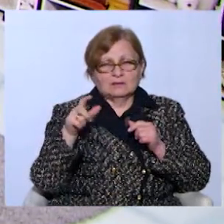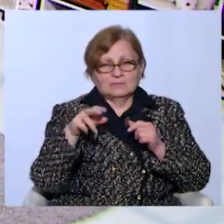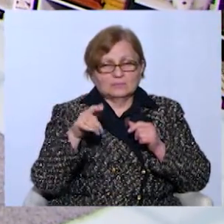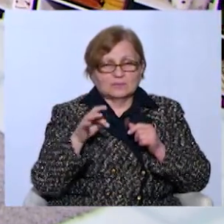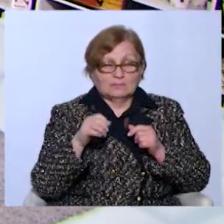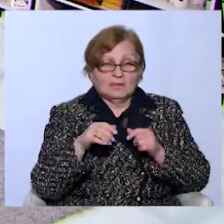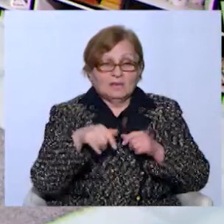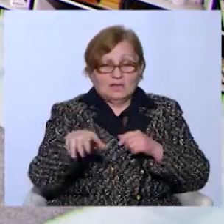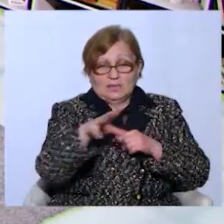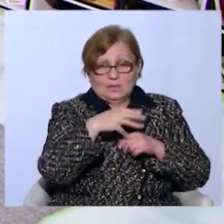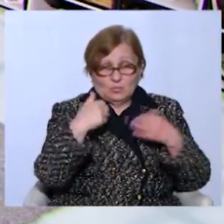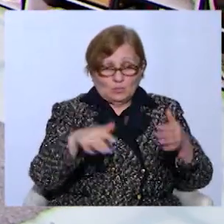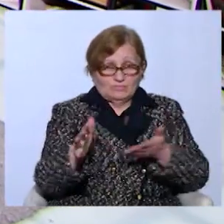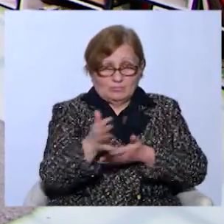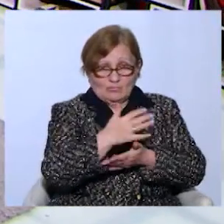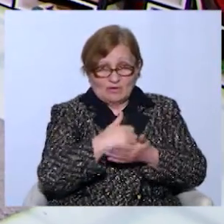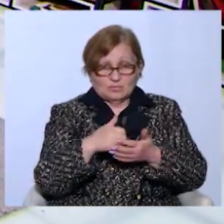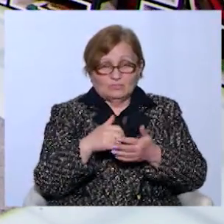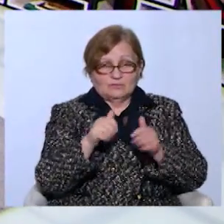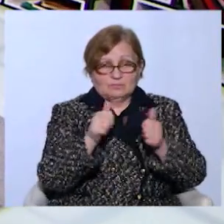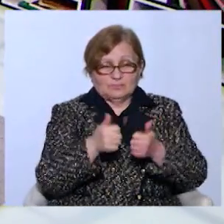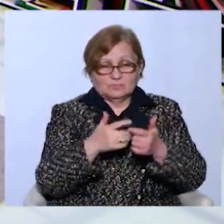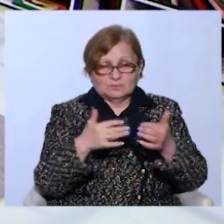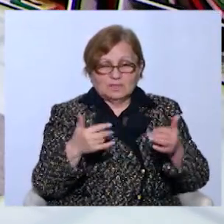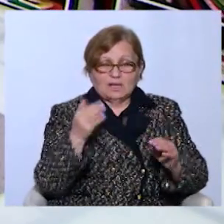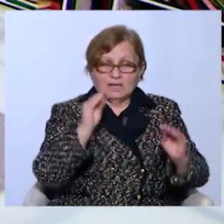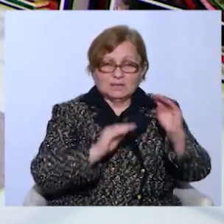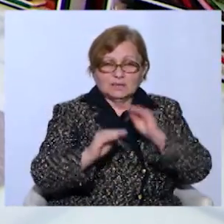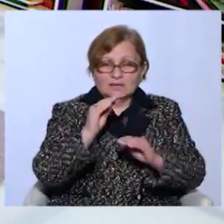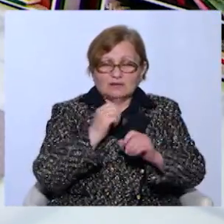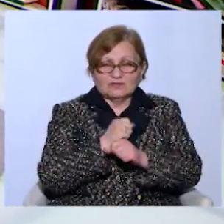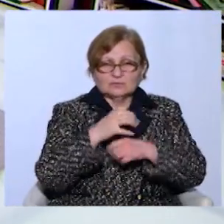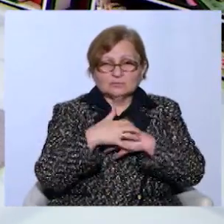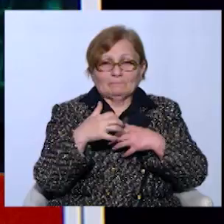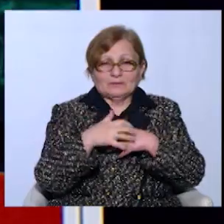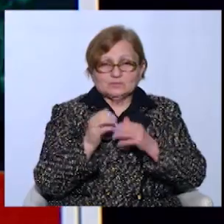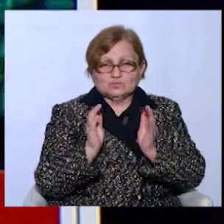მოდით ახლა ერთად ავაწყოთ ფისო, როგორც შევთანხმდით.